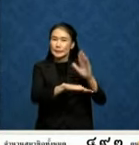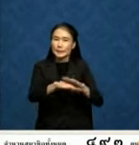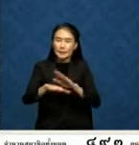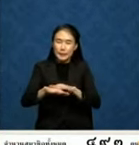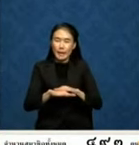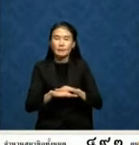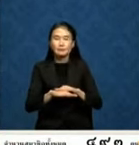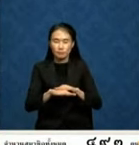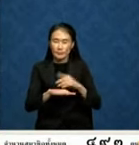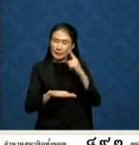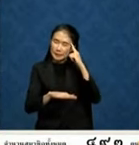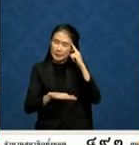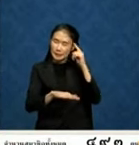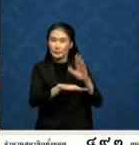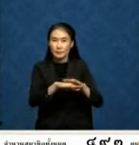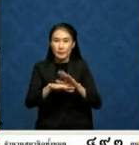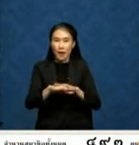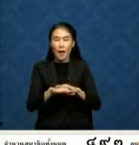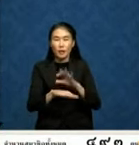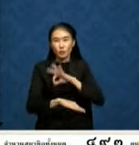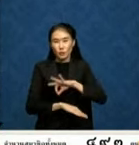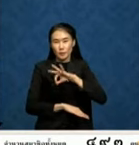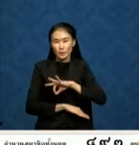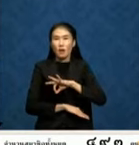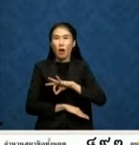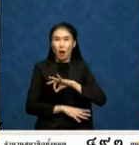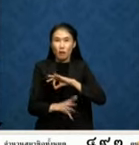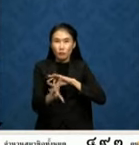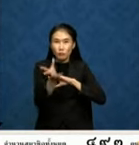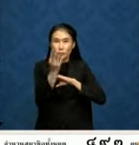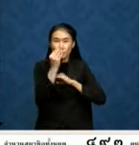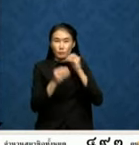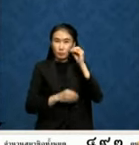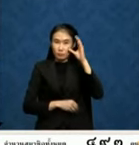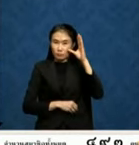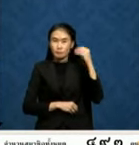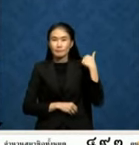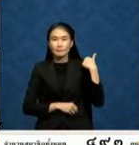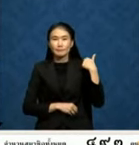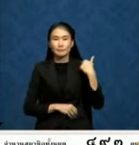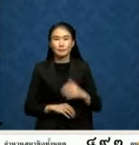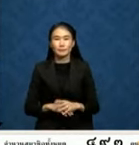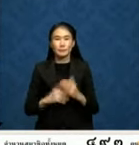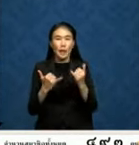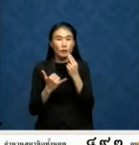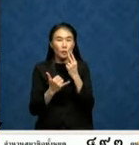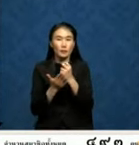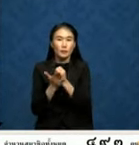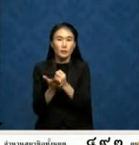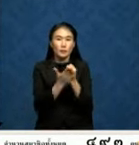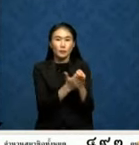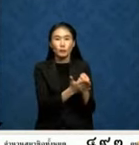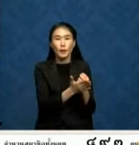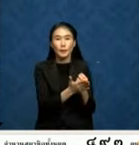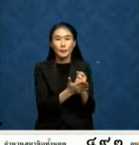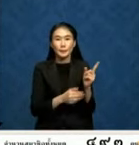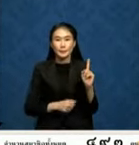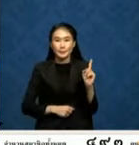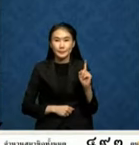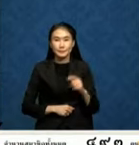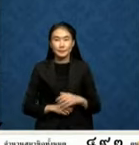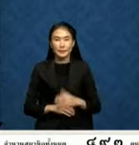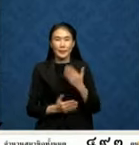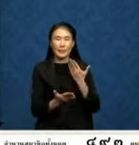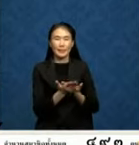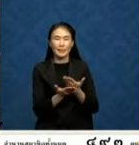ถึงสร้างให้เกิดความตระหนักรู้ทางด้านพลังงานในอนาคตนะครับเราพยายามที่จะรณรงค์ผ่านเ